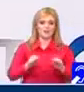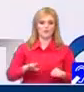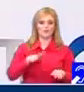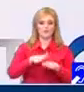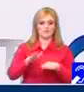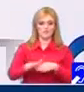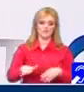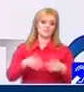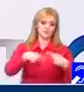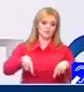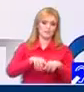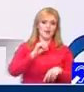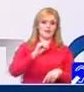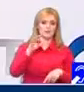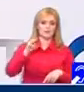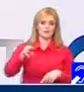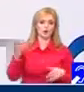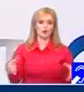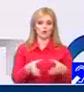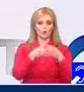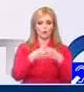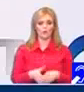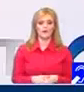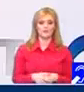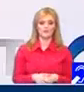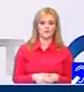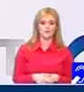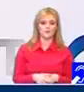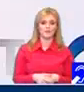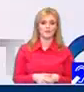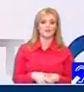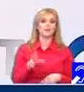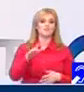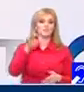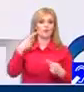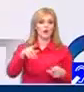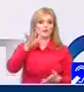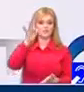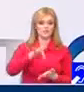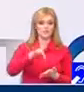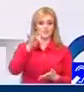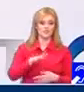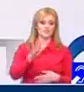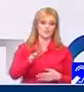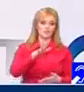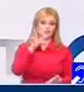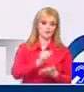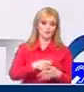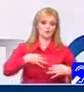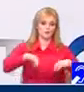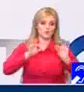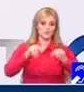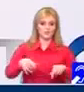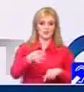Analitic Independent Expert Group, de Asociația pentru Democrație Participativă ADEPT și de Centrul pentru Resurse Juridice din